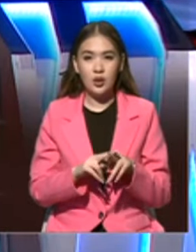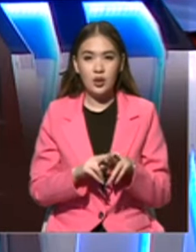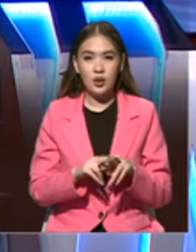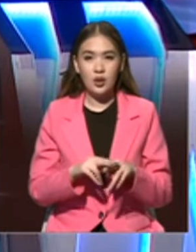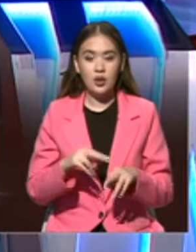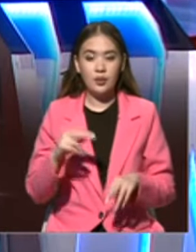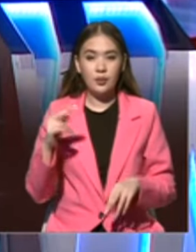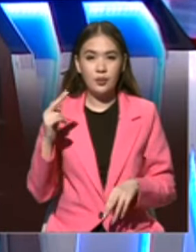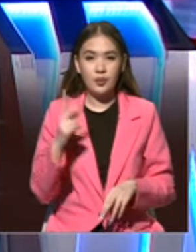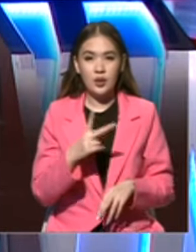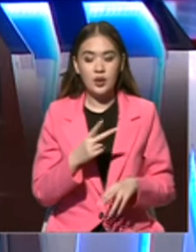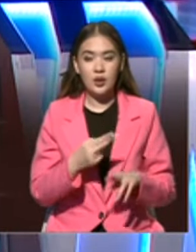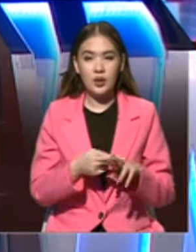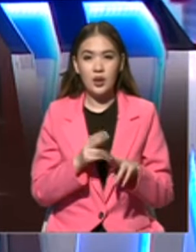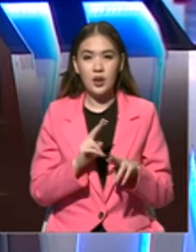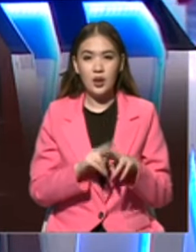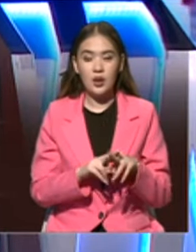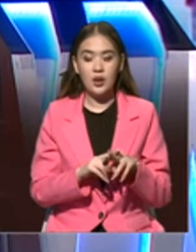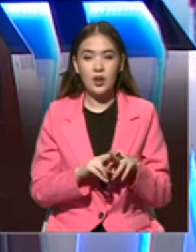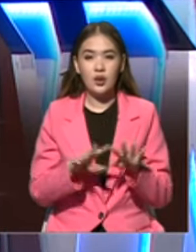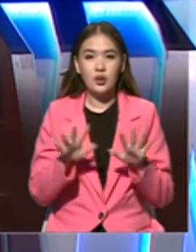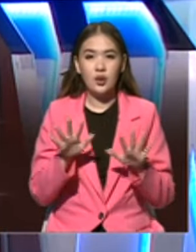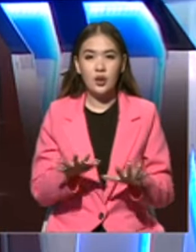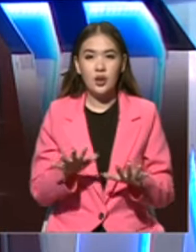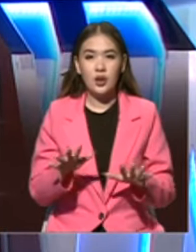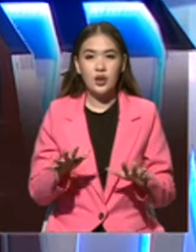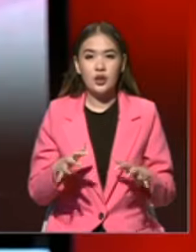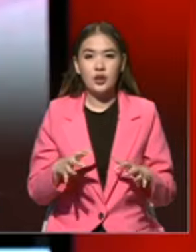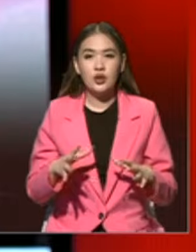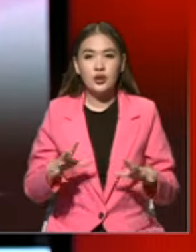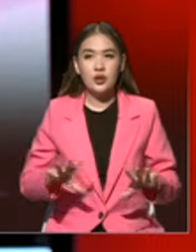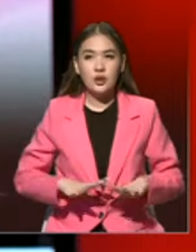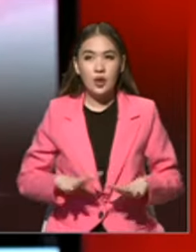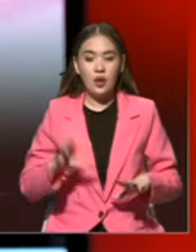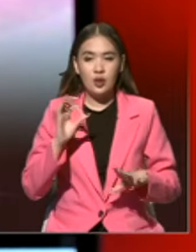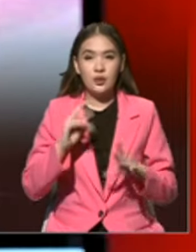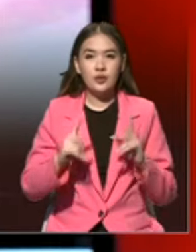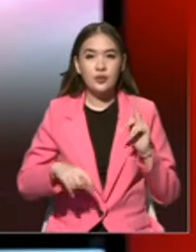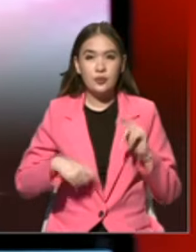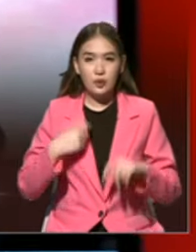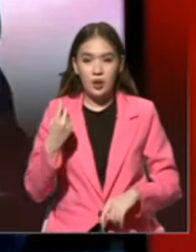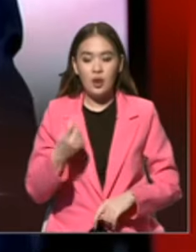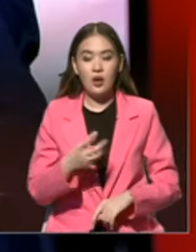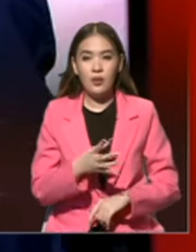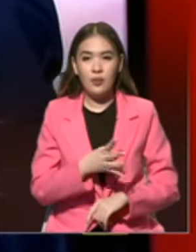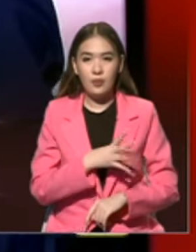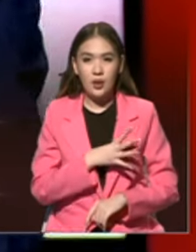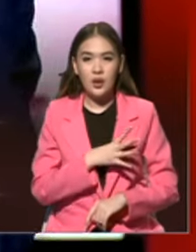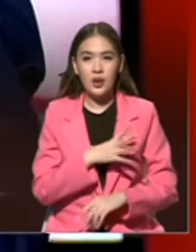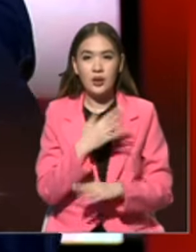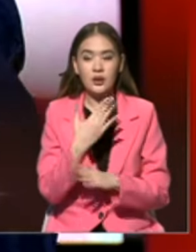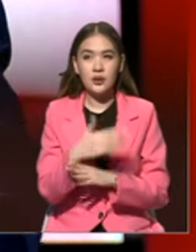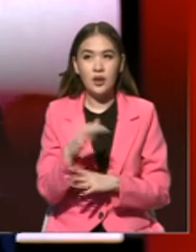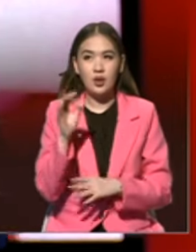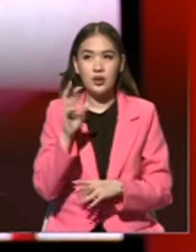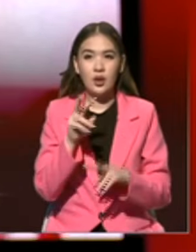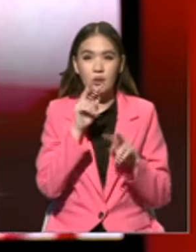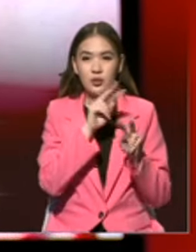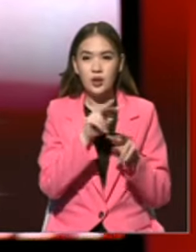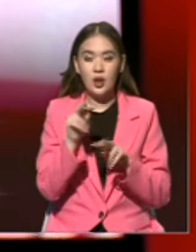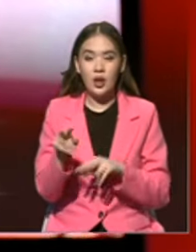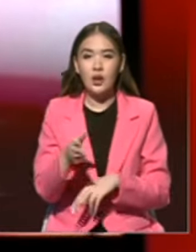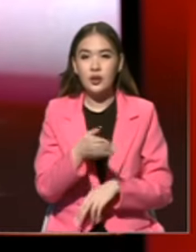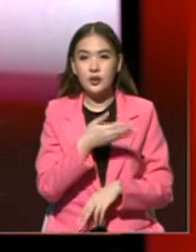түліктен бір тұяқ қалмайды. Бұл жерде тек жылқыға қатысты иә мал шығыны болды. Далада жүрген мал, ол қараусыз жүрген мал.